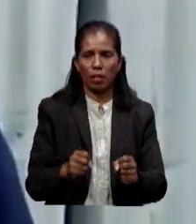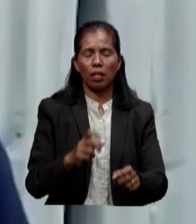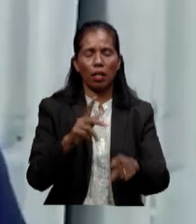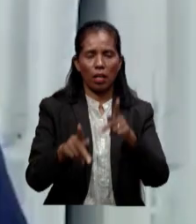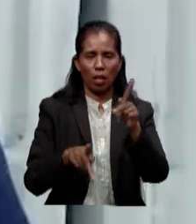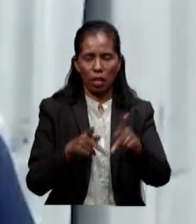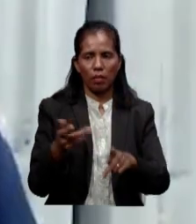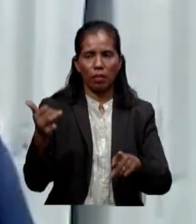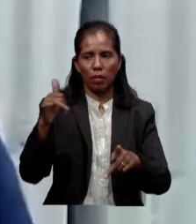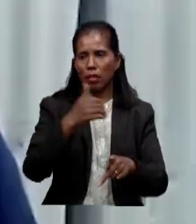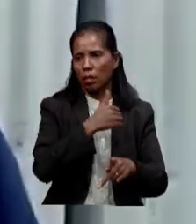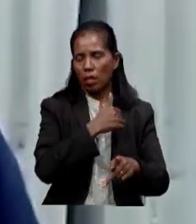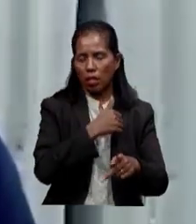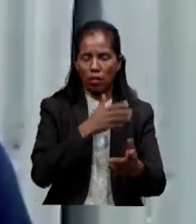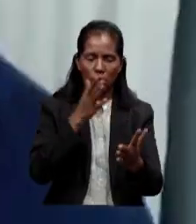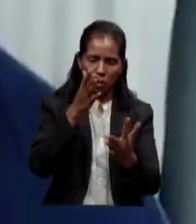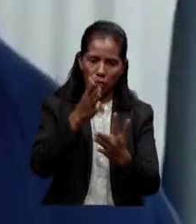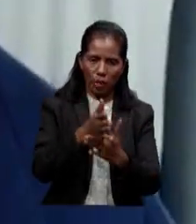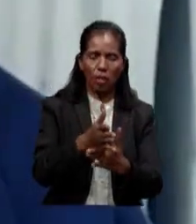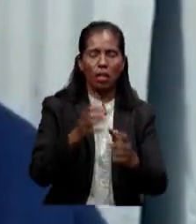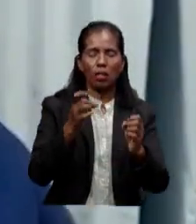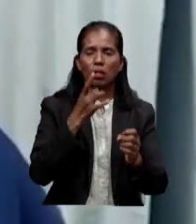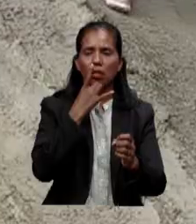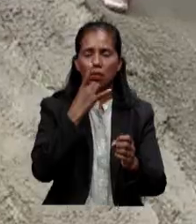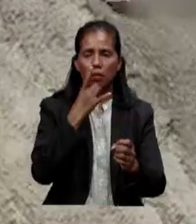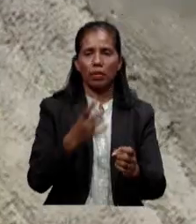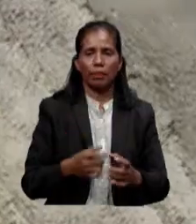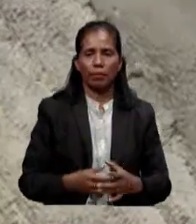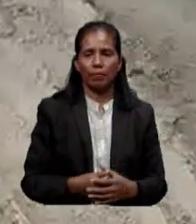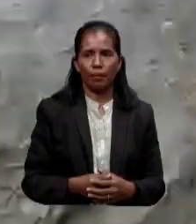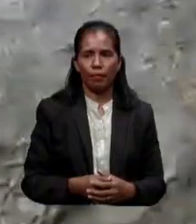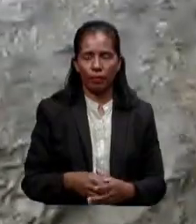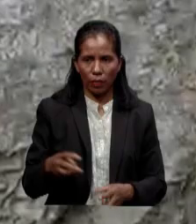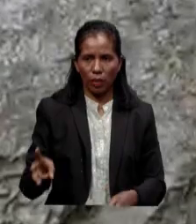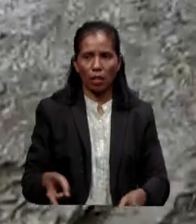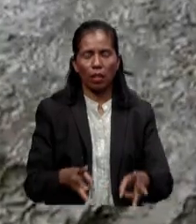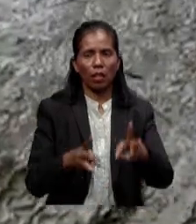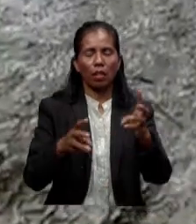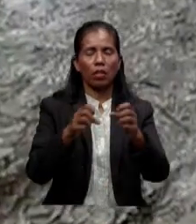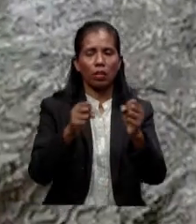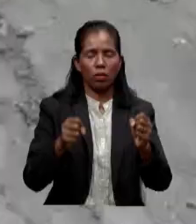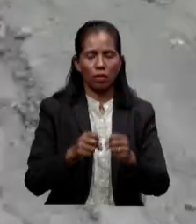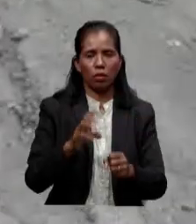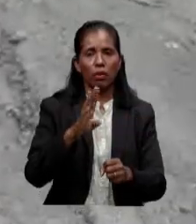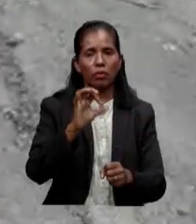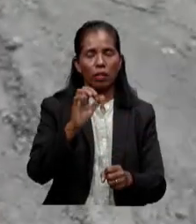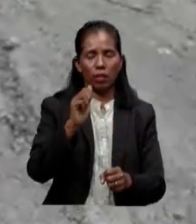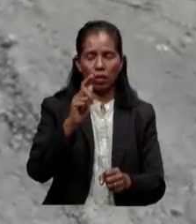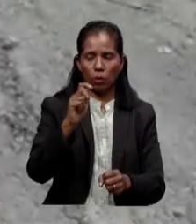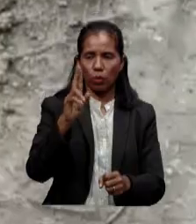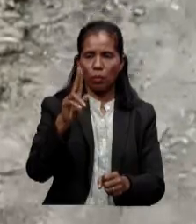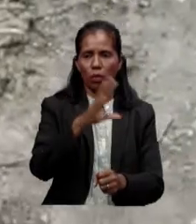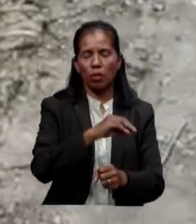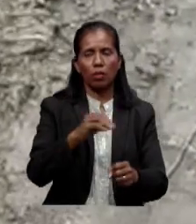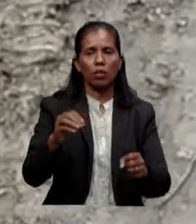sira nebe sidau ka sai sune bele asai suba elektrisidade. Alen ne kone sang estrada da soli suku Fatubosa aliu. Nebe liga ba suku